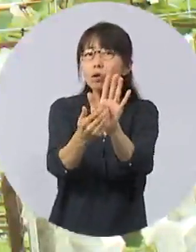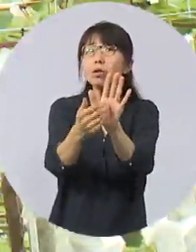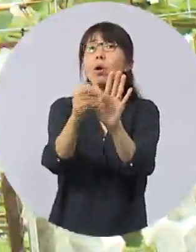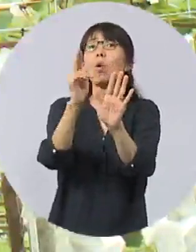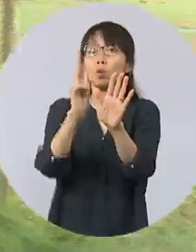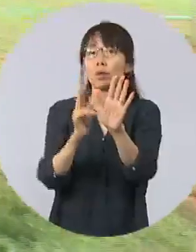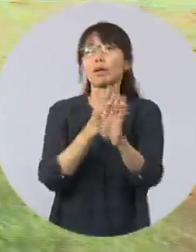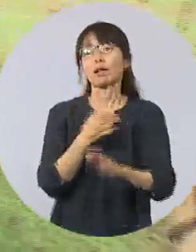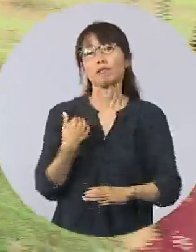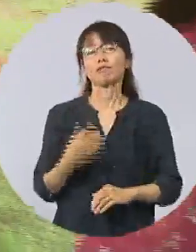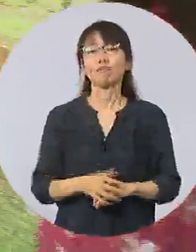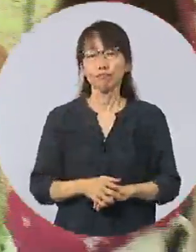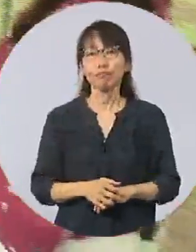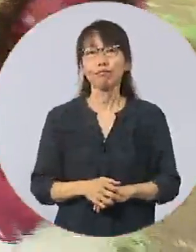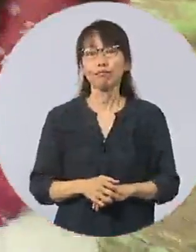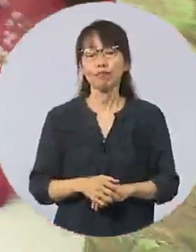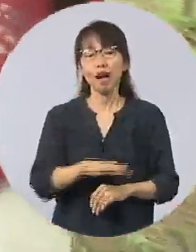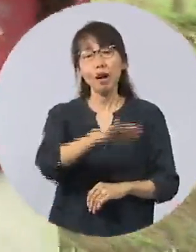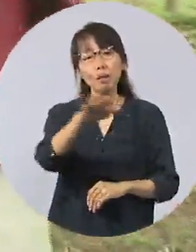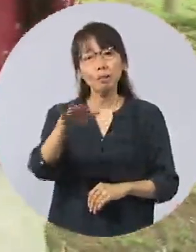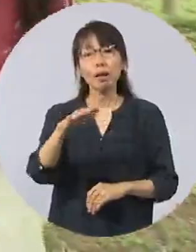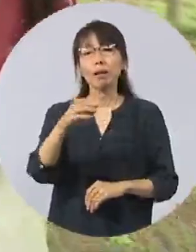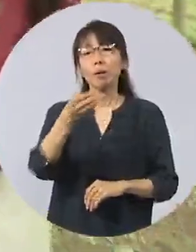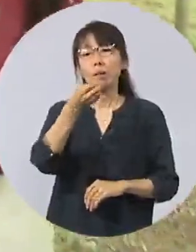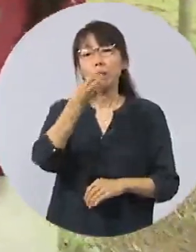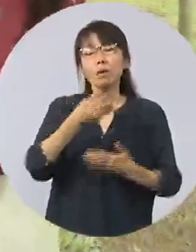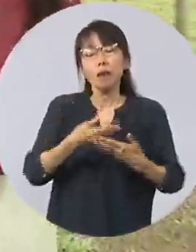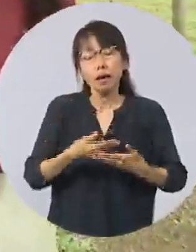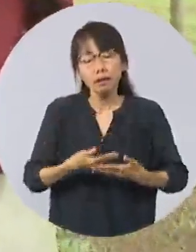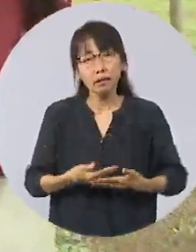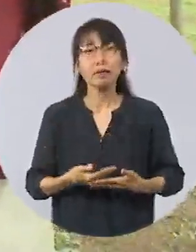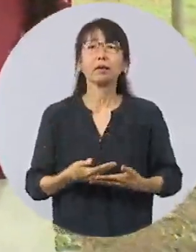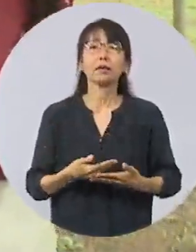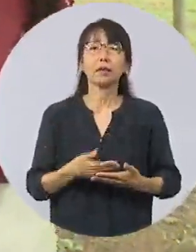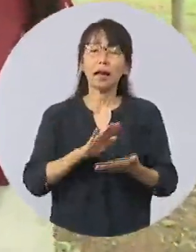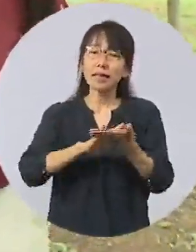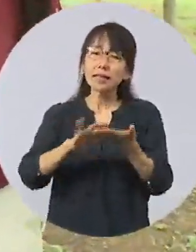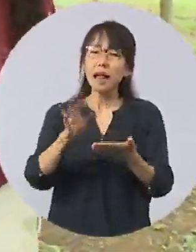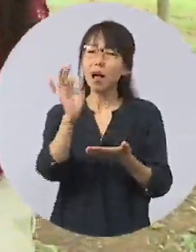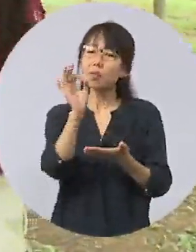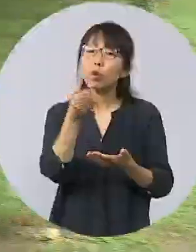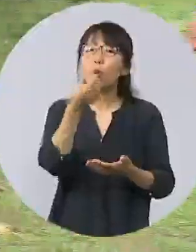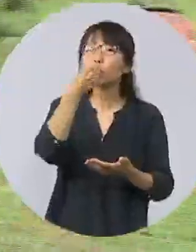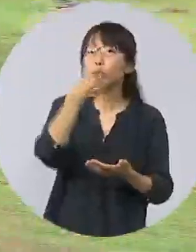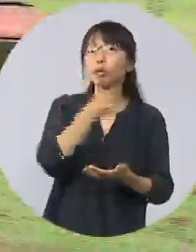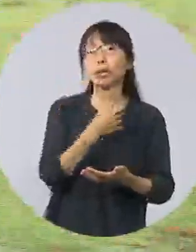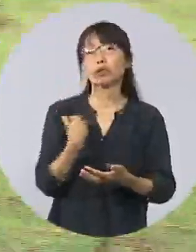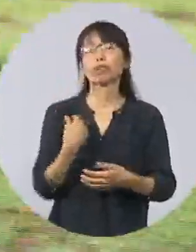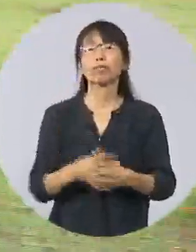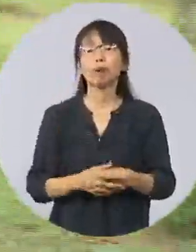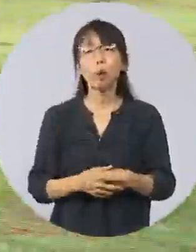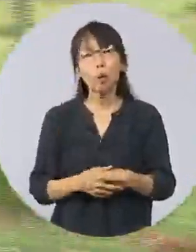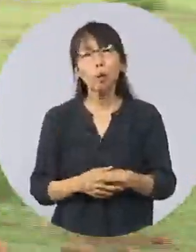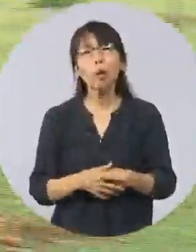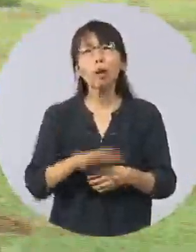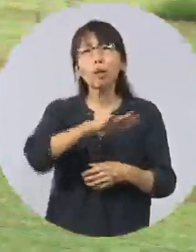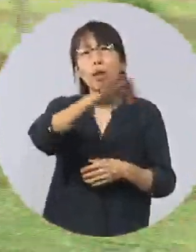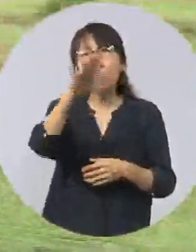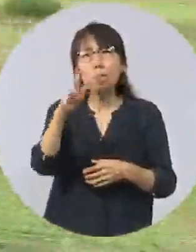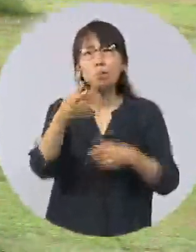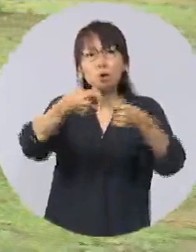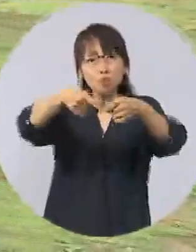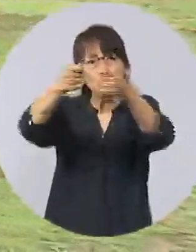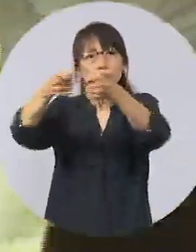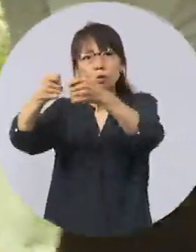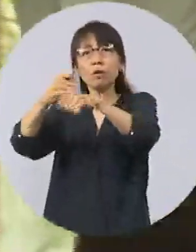ね。だから皆さんが安心して綺麗なぶどうを口に入れることができると。 でもこれ一つ一つやるの大変じゃ